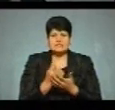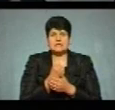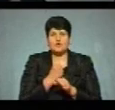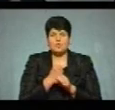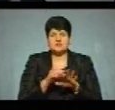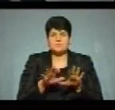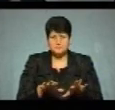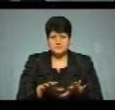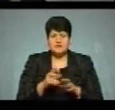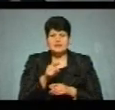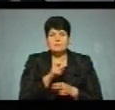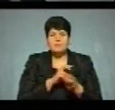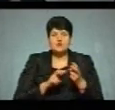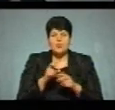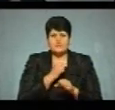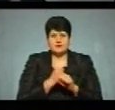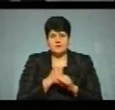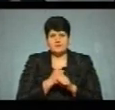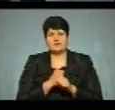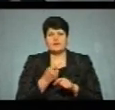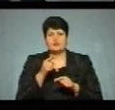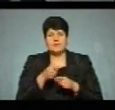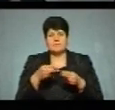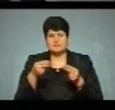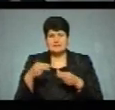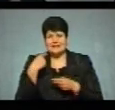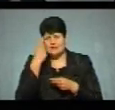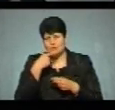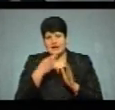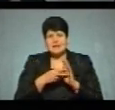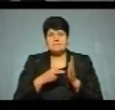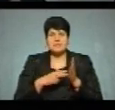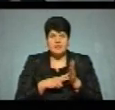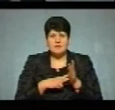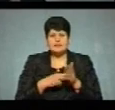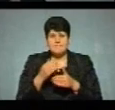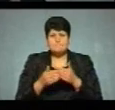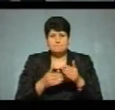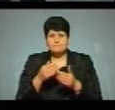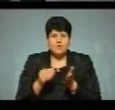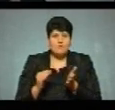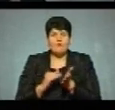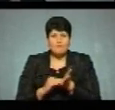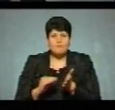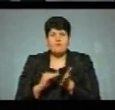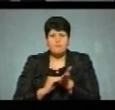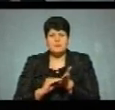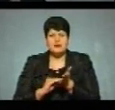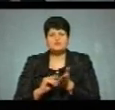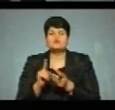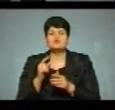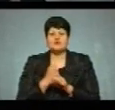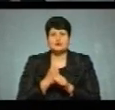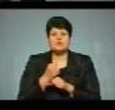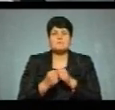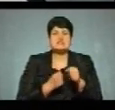місце. З такими пошуковцями роботи кар'єрні радники укладають індивідуальні плани, у яких покроково вписують, що робити, аби